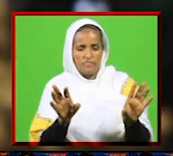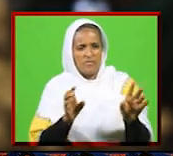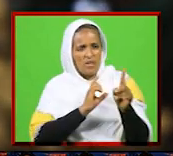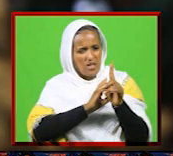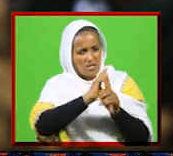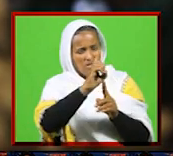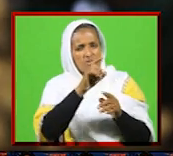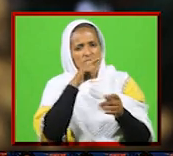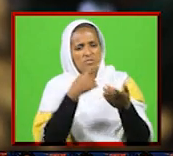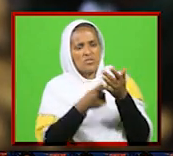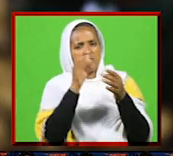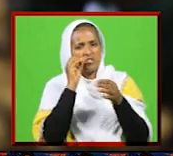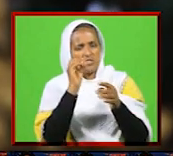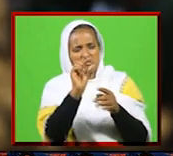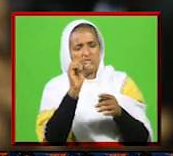ኢየሱስ ክርስቶስ ራሱ።